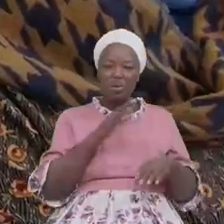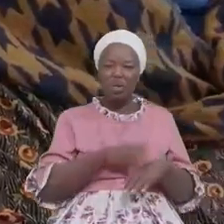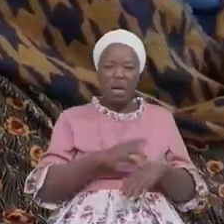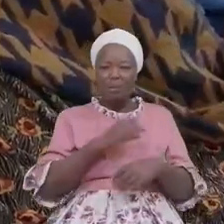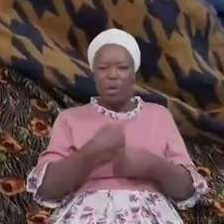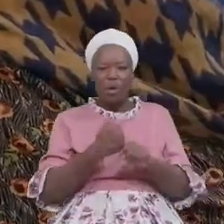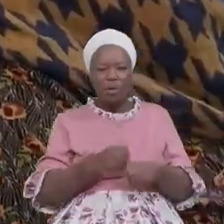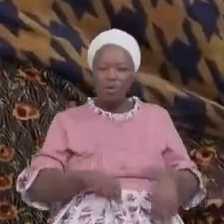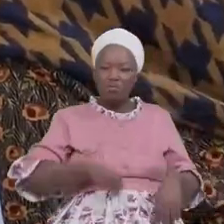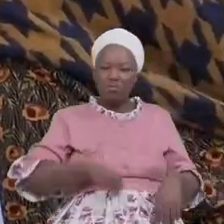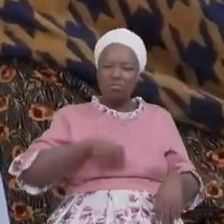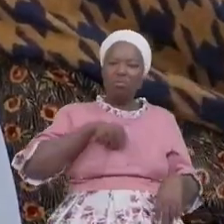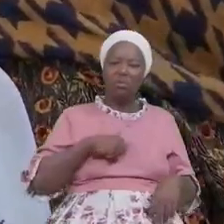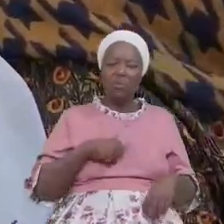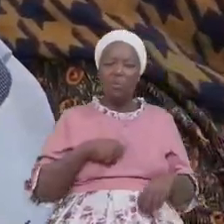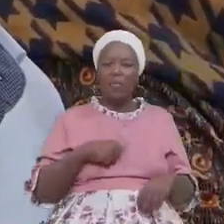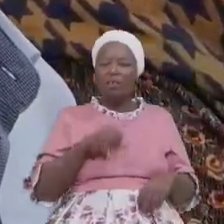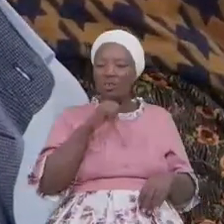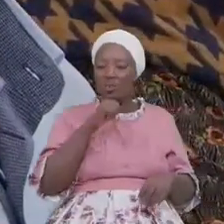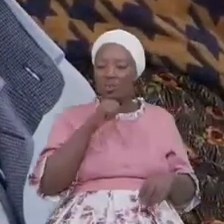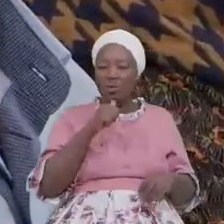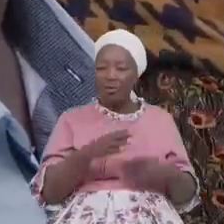Après toutes ces années,